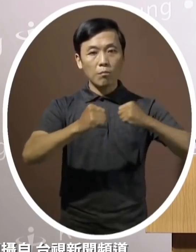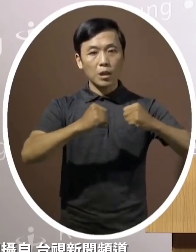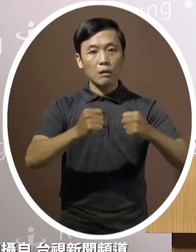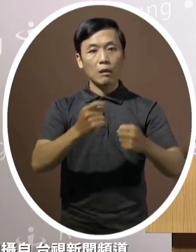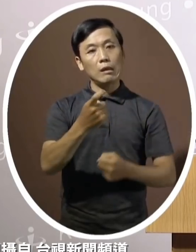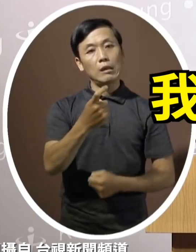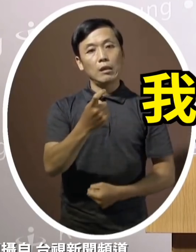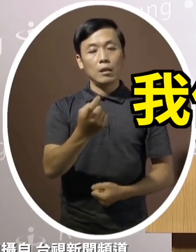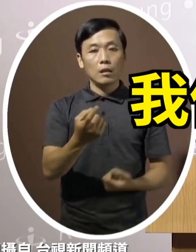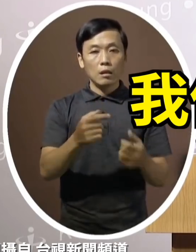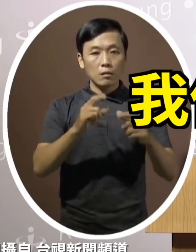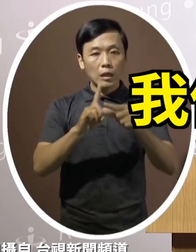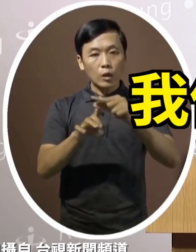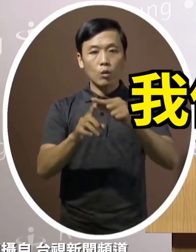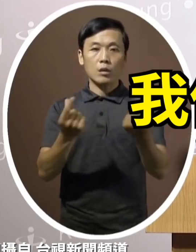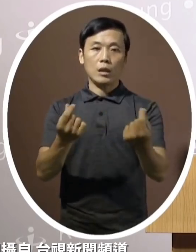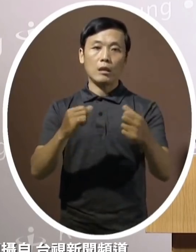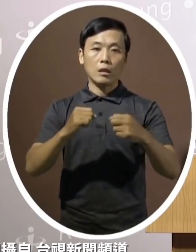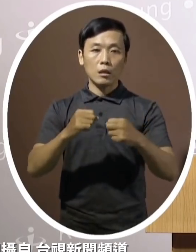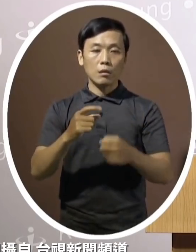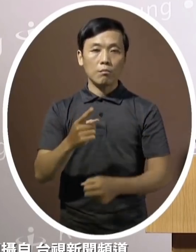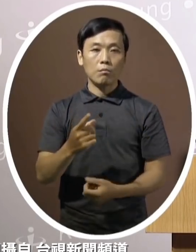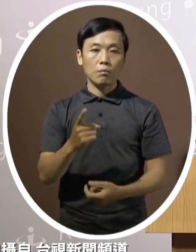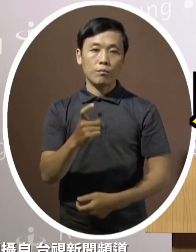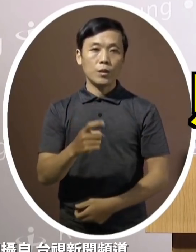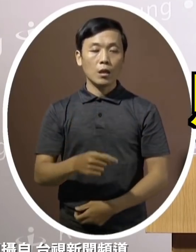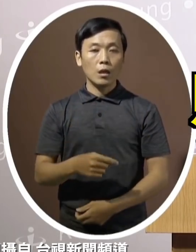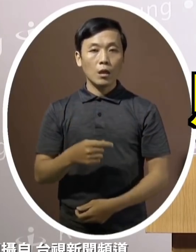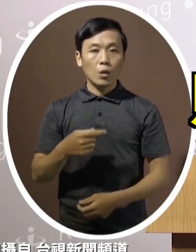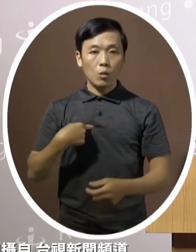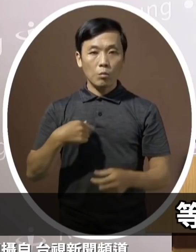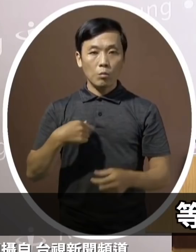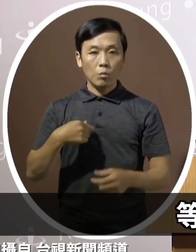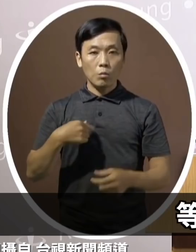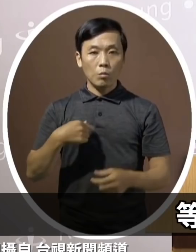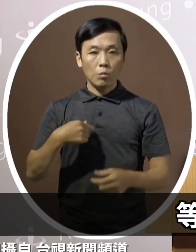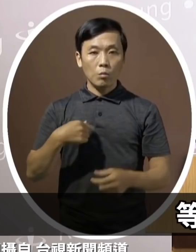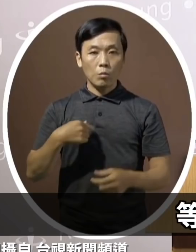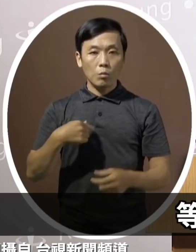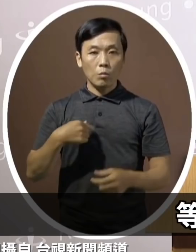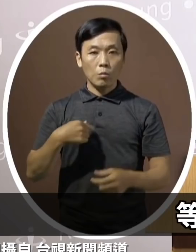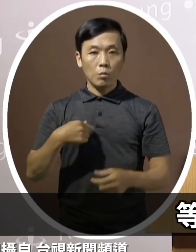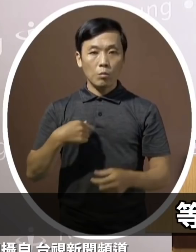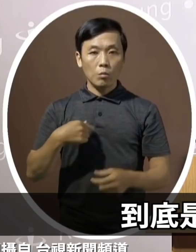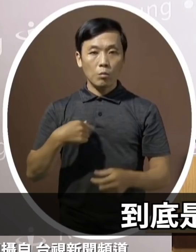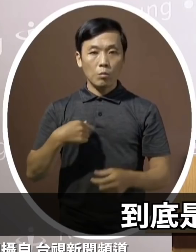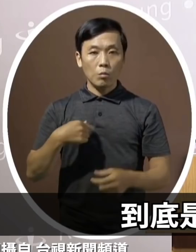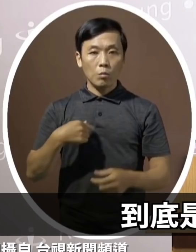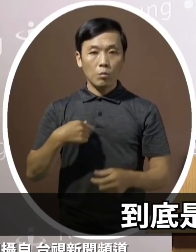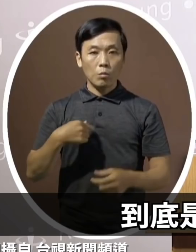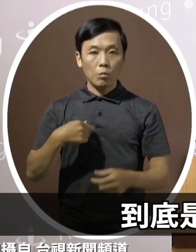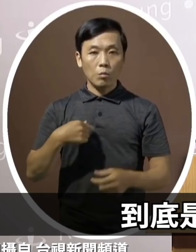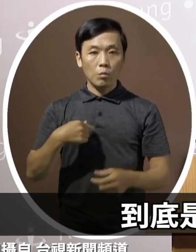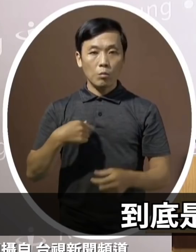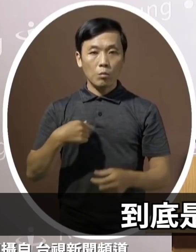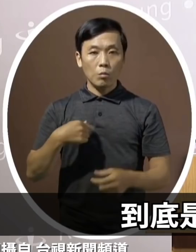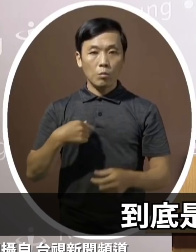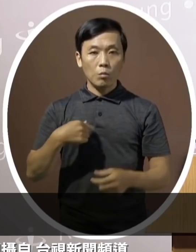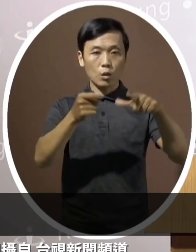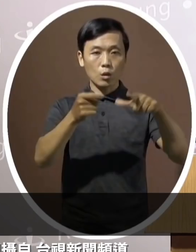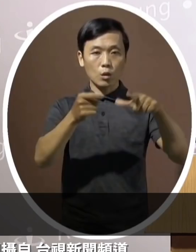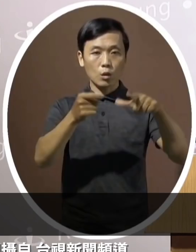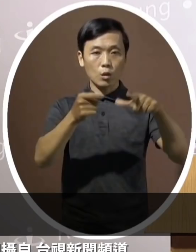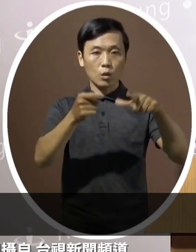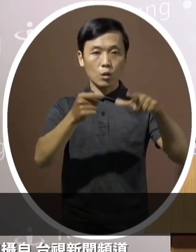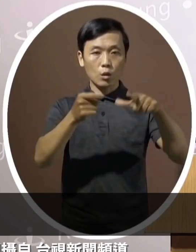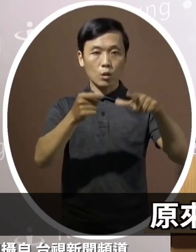中，我们一定要严守财政的纪律。 等一下，你刚是讲台中吗？到底是口误还是稿子没写对呢？